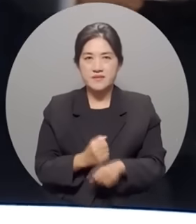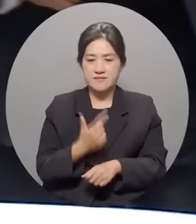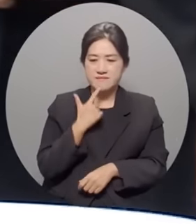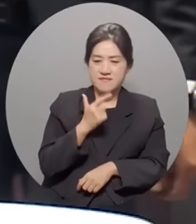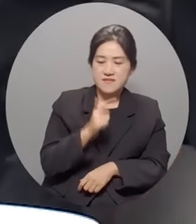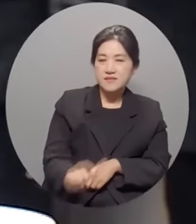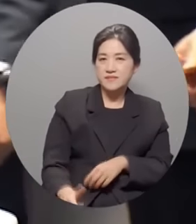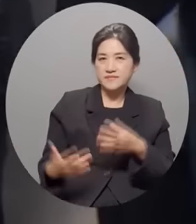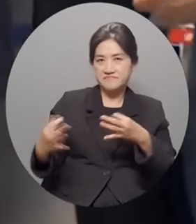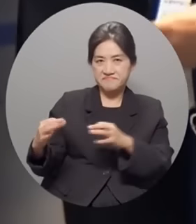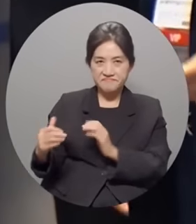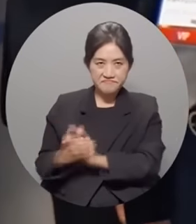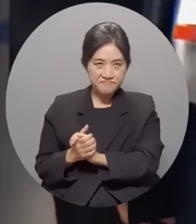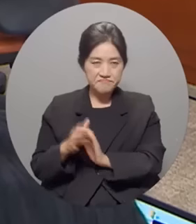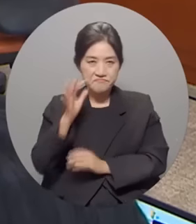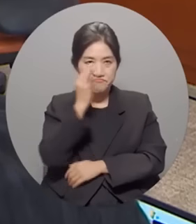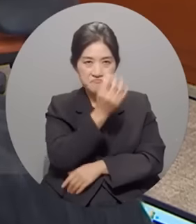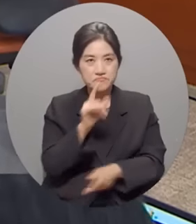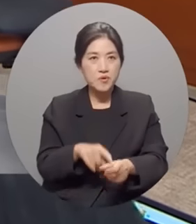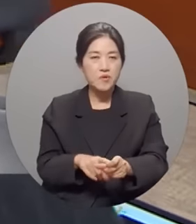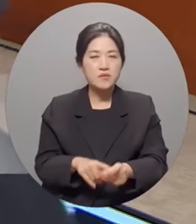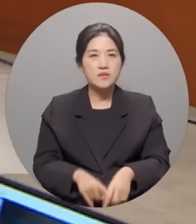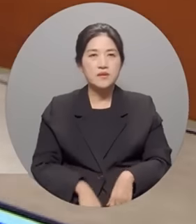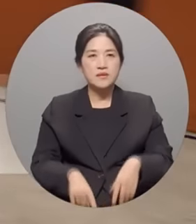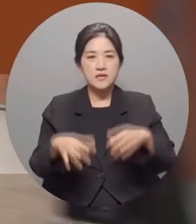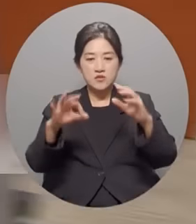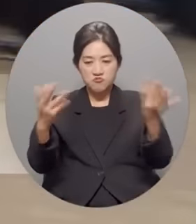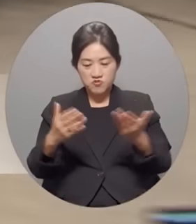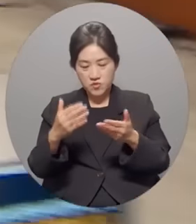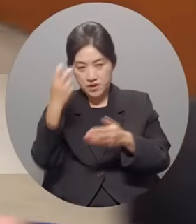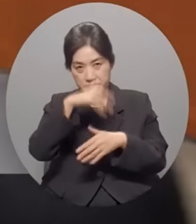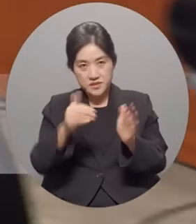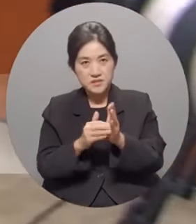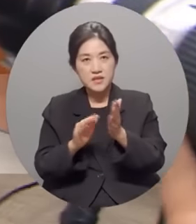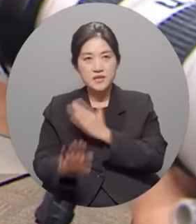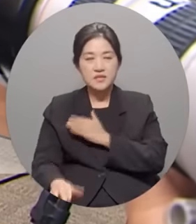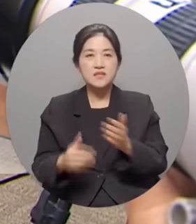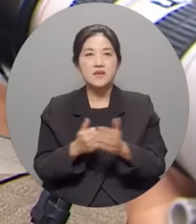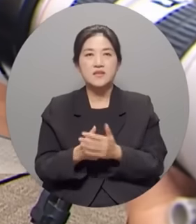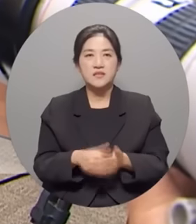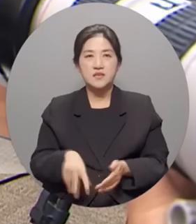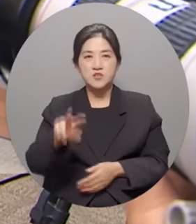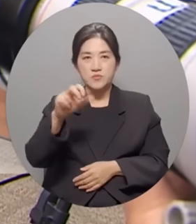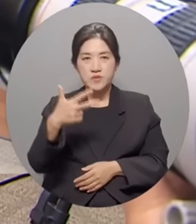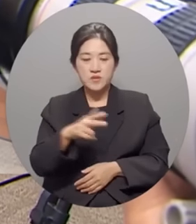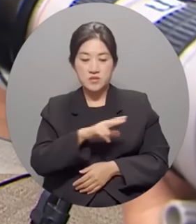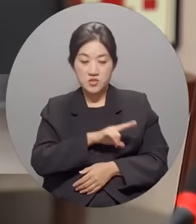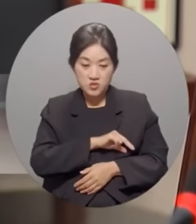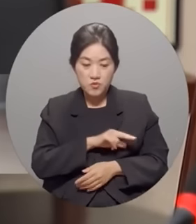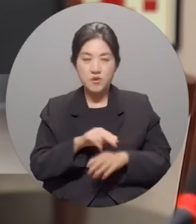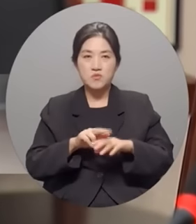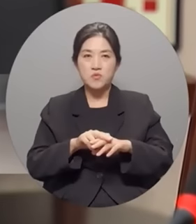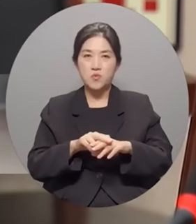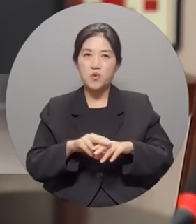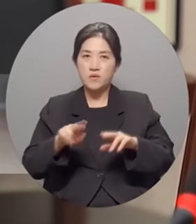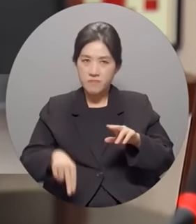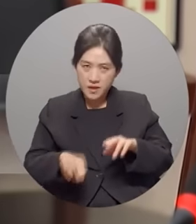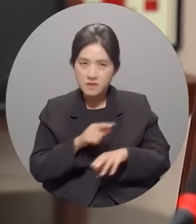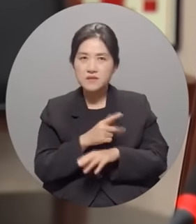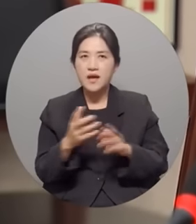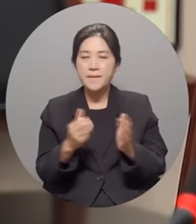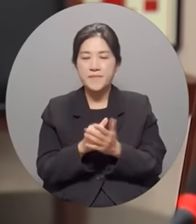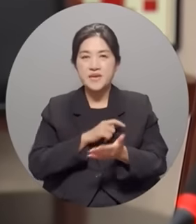의도로 보입니다 강시 측은 국정감사가 끝나고 27명의 전현직 의원들 이름이 적힌 이른바 명균